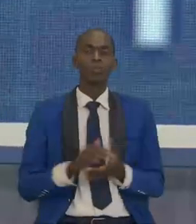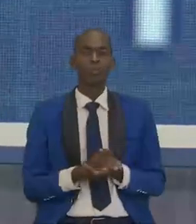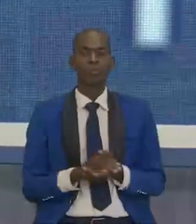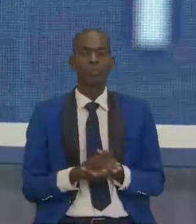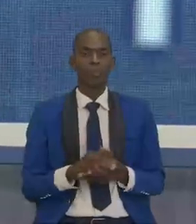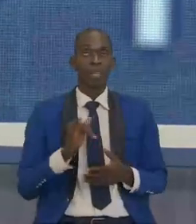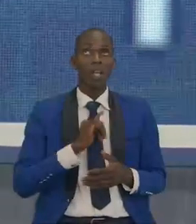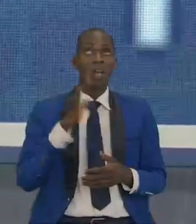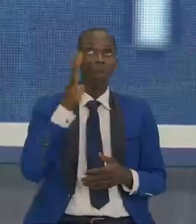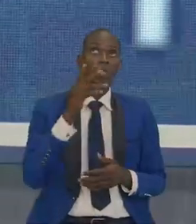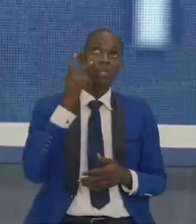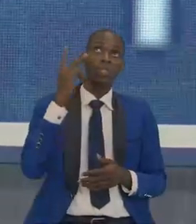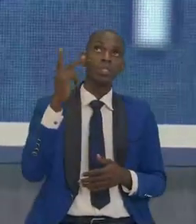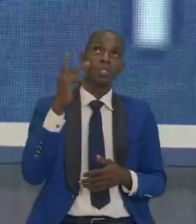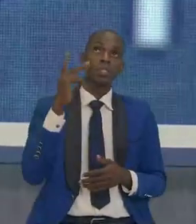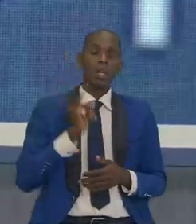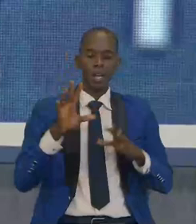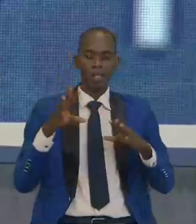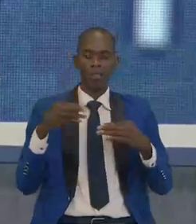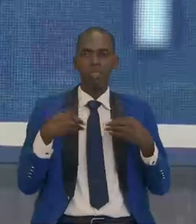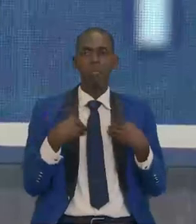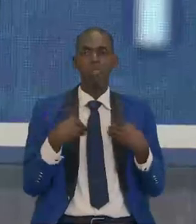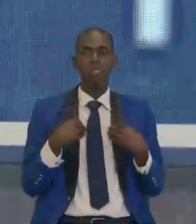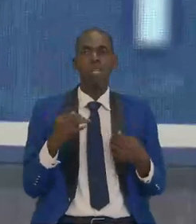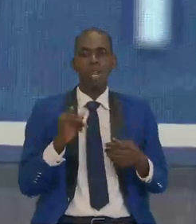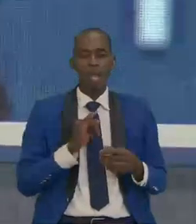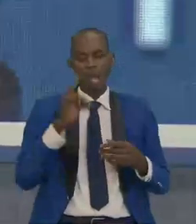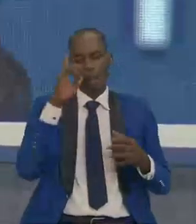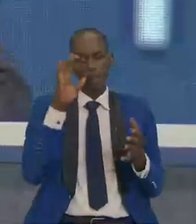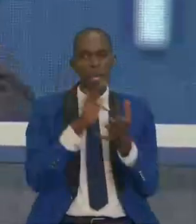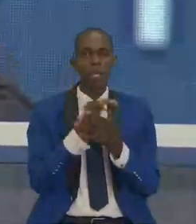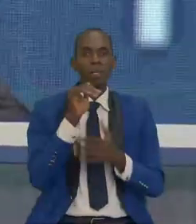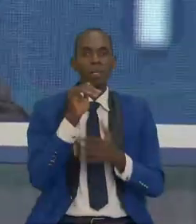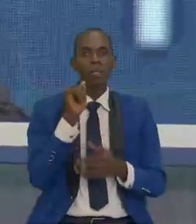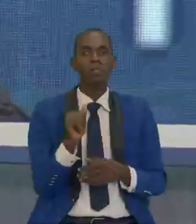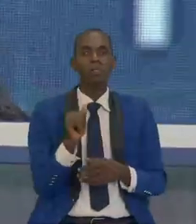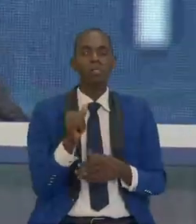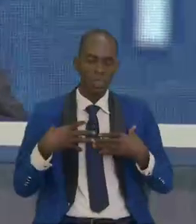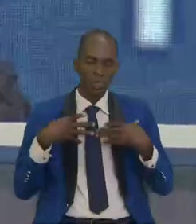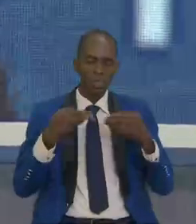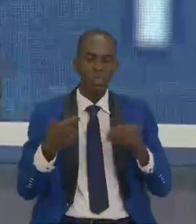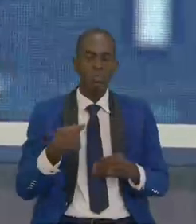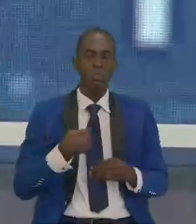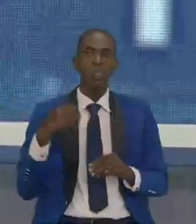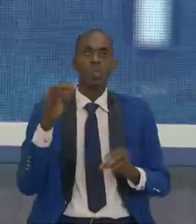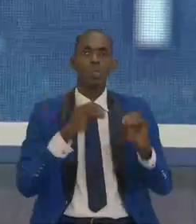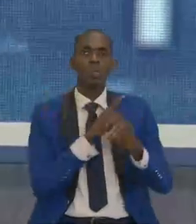Mon cœur est ouvert. Je reçois. J'accepte. Je